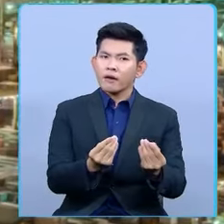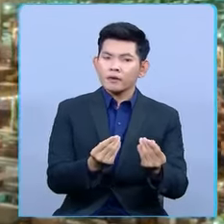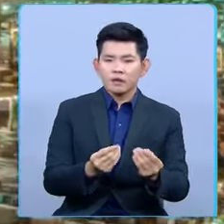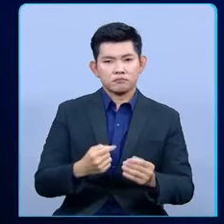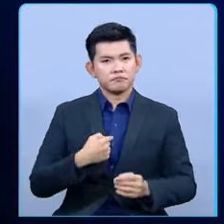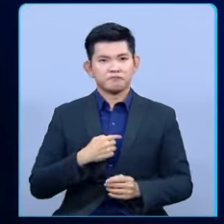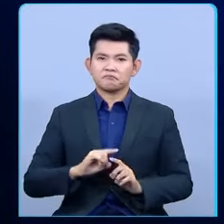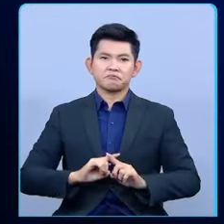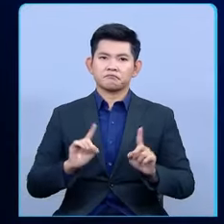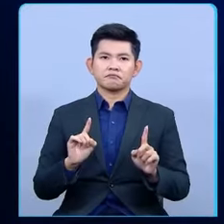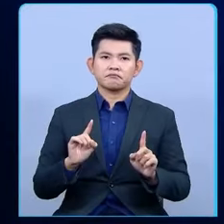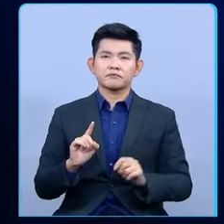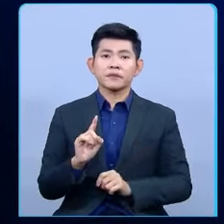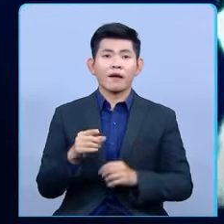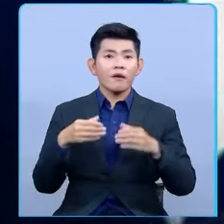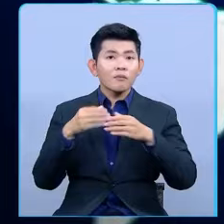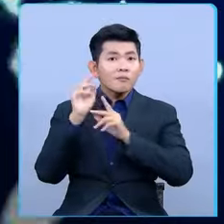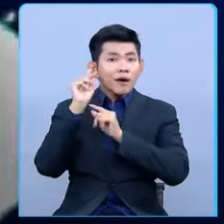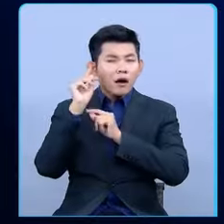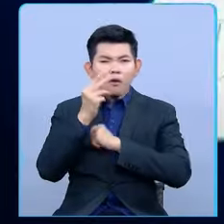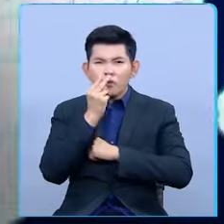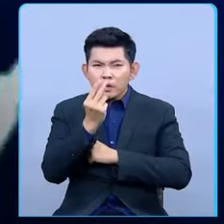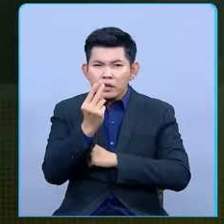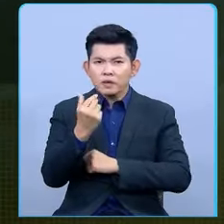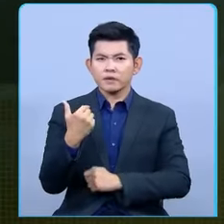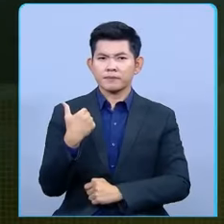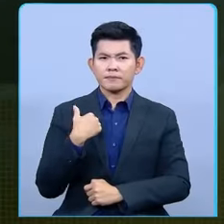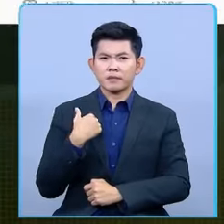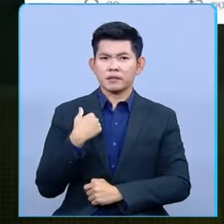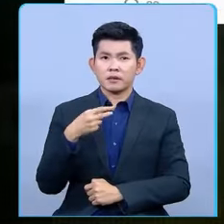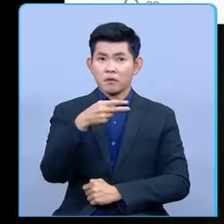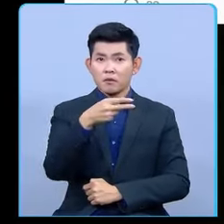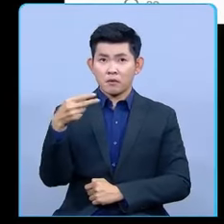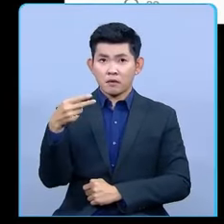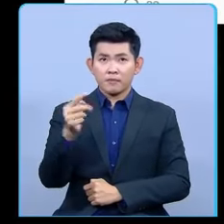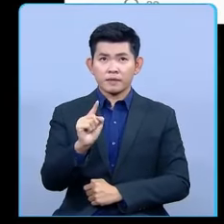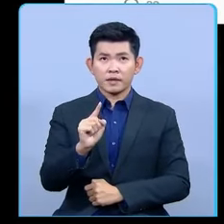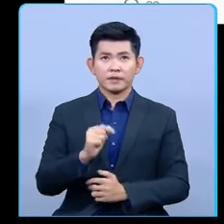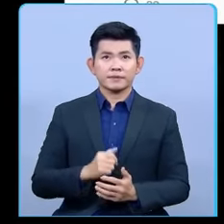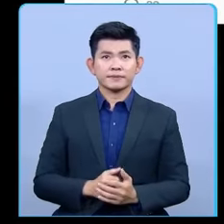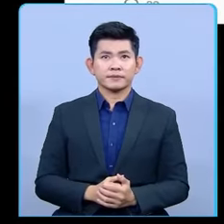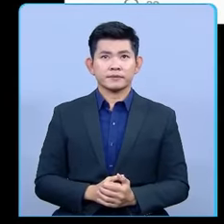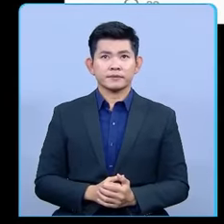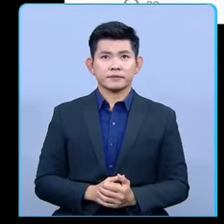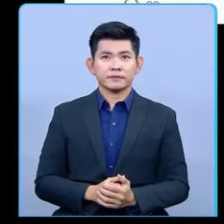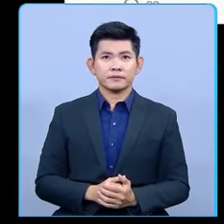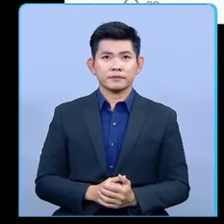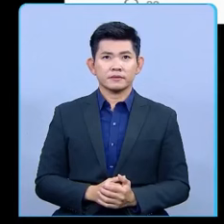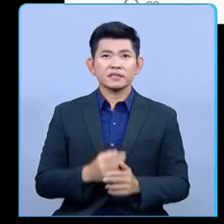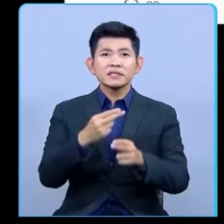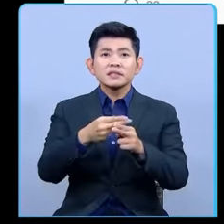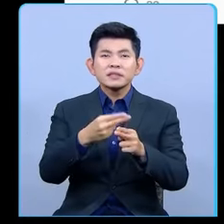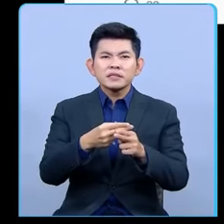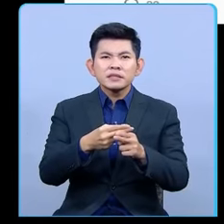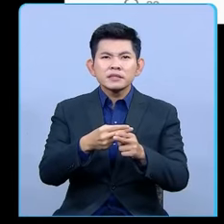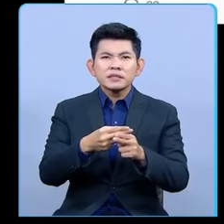ไลน์นะครับ ทีมข่าวของเราก็ไปสะดุดเห็นหนึ่งในคอมเมนต์เหมือนกันคุณผู้ชมครับเนี่ยเป็นไอดีนี้คุณผู้ชม ครับ ชื่ออะไรฮะคุ้นๆไห